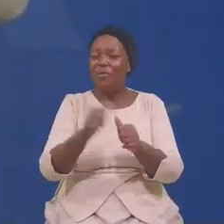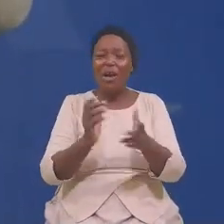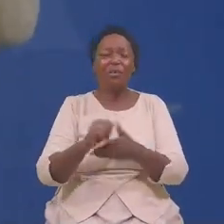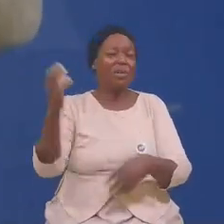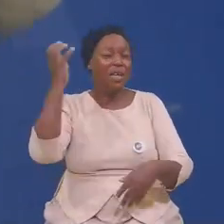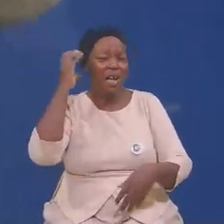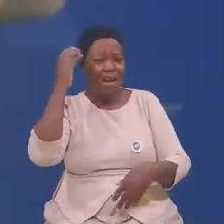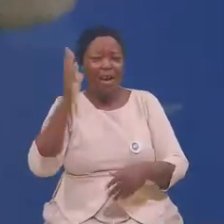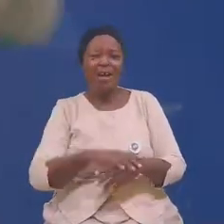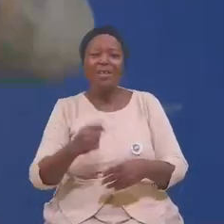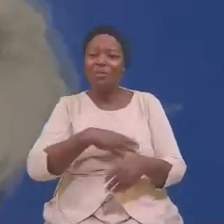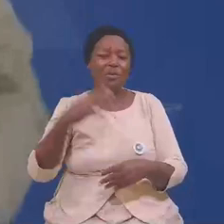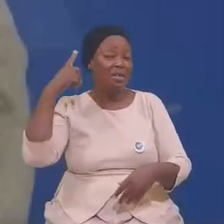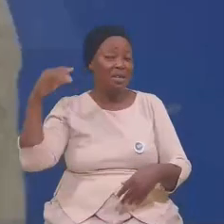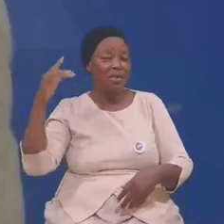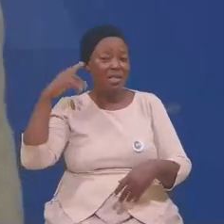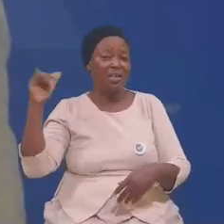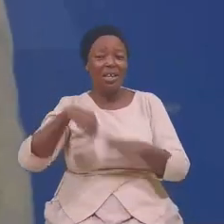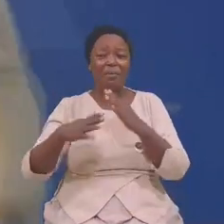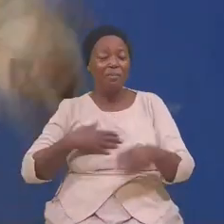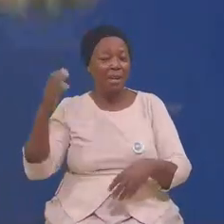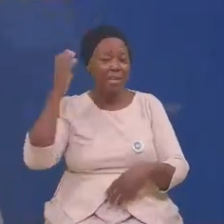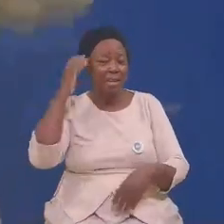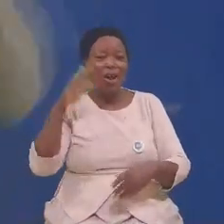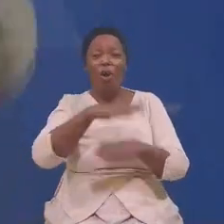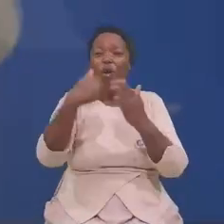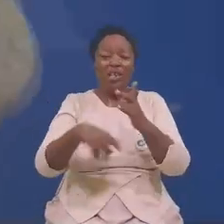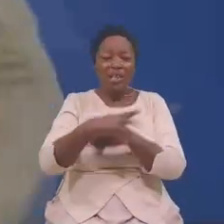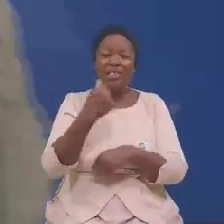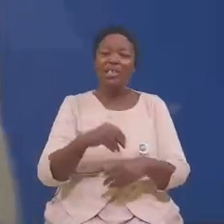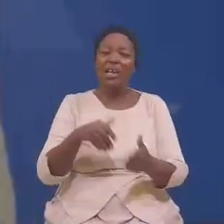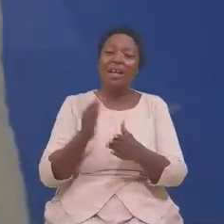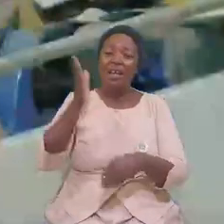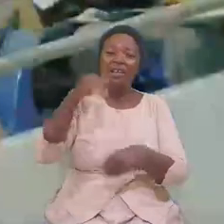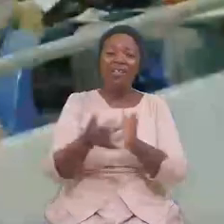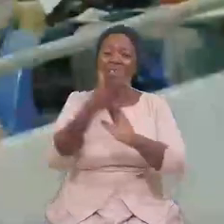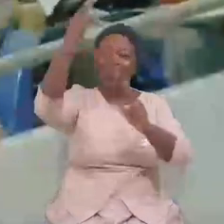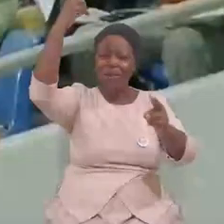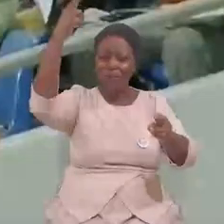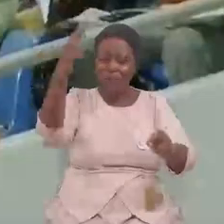oreilles tous les jours qui sont devant, au nom de Jésus.